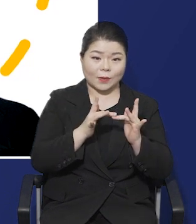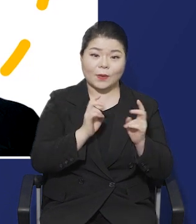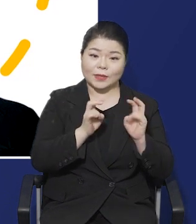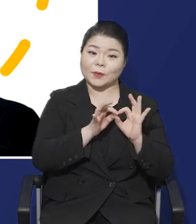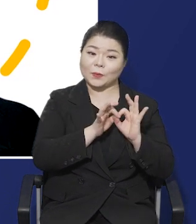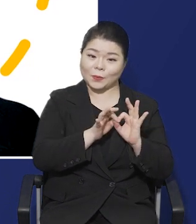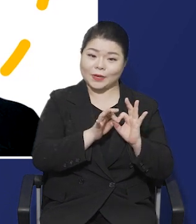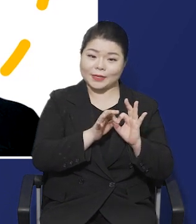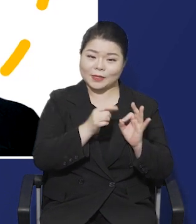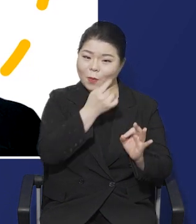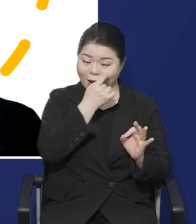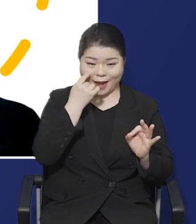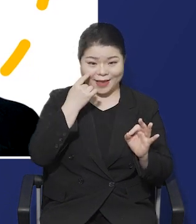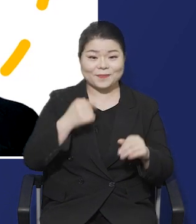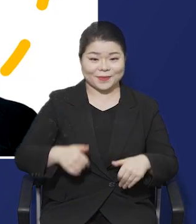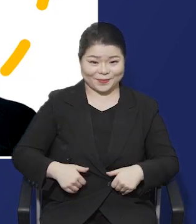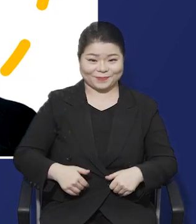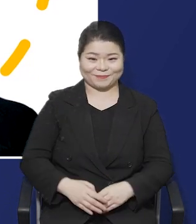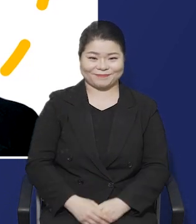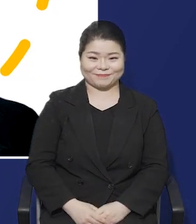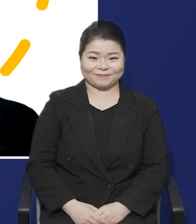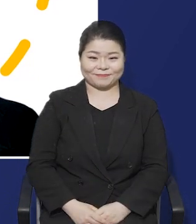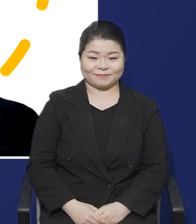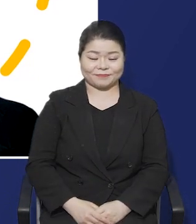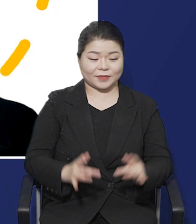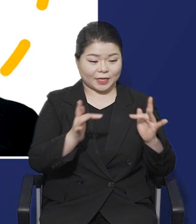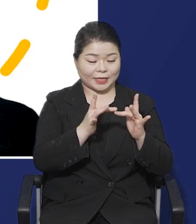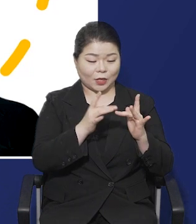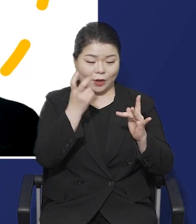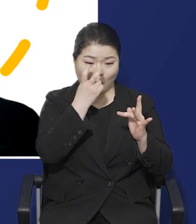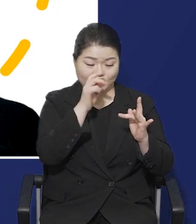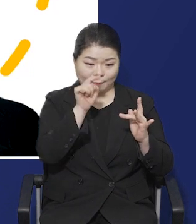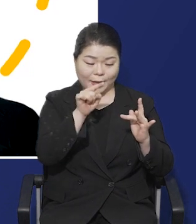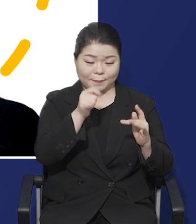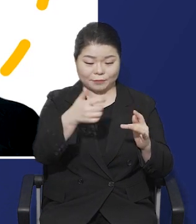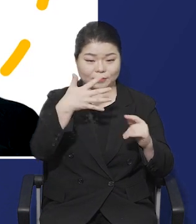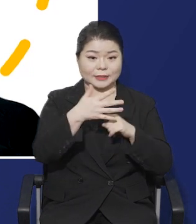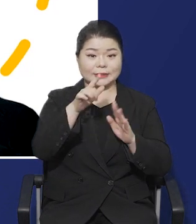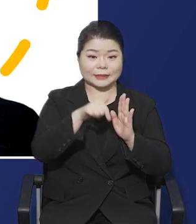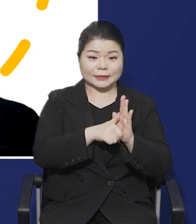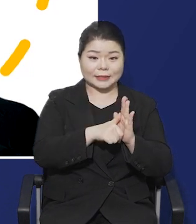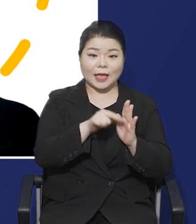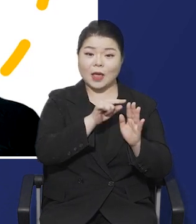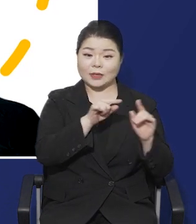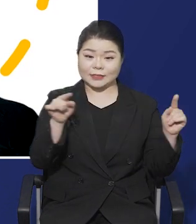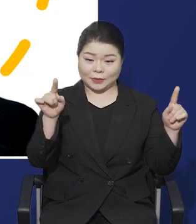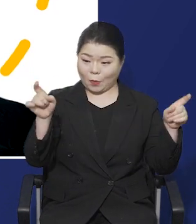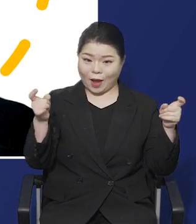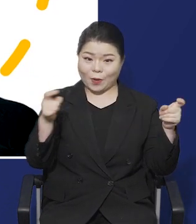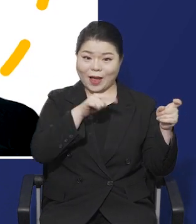통해서 체크를 하게 됩니다. 온라인 검색 사이트 같은 경우에는 트레이드쇼 뉴스 네트워크